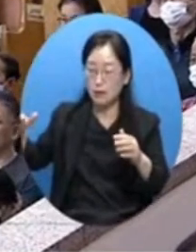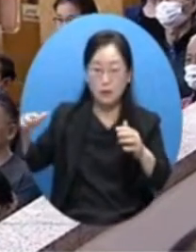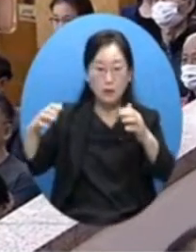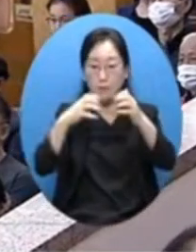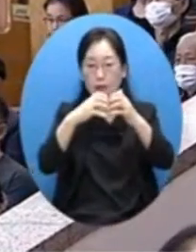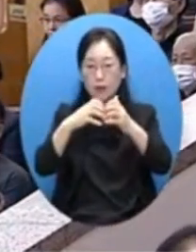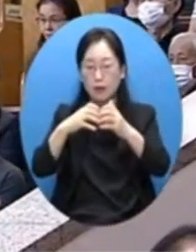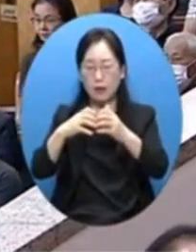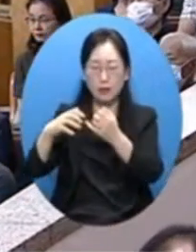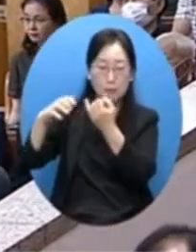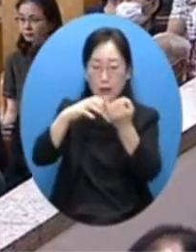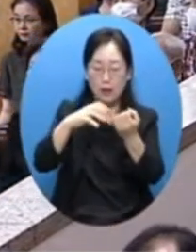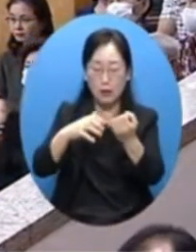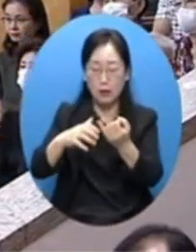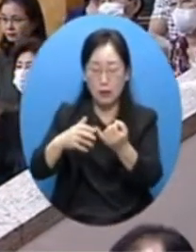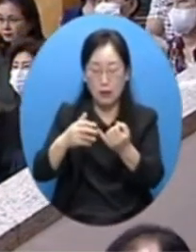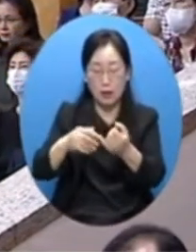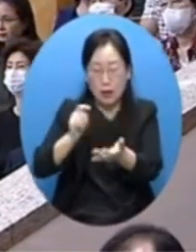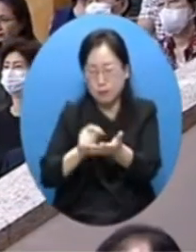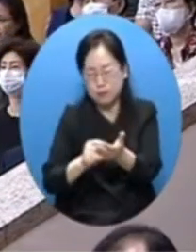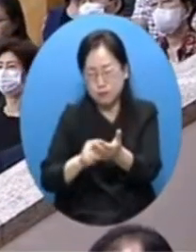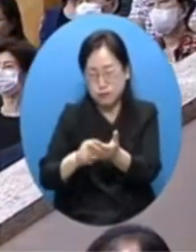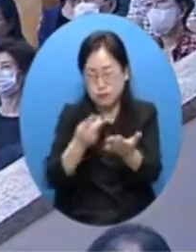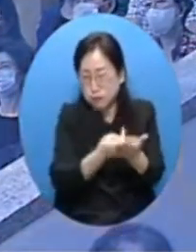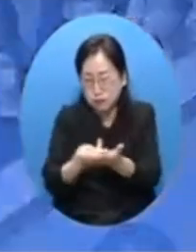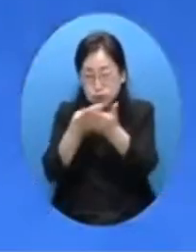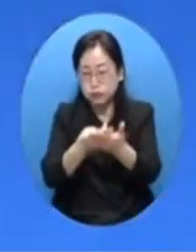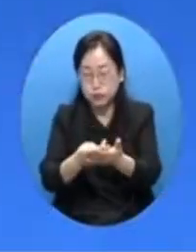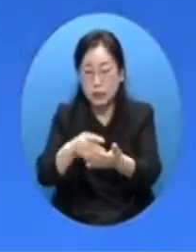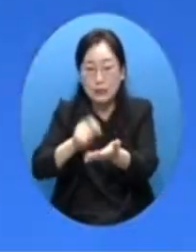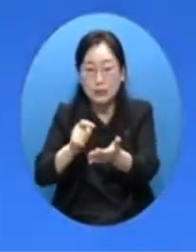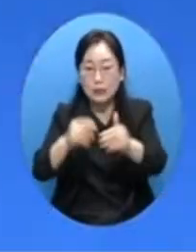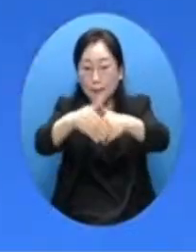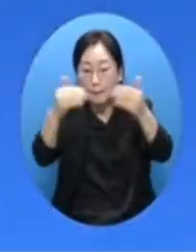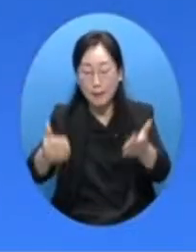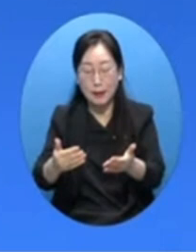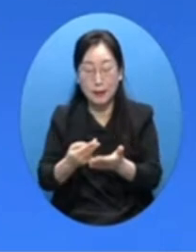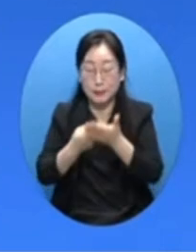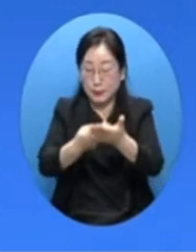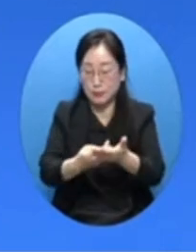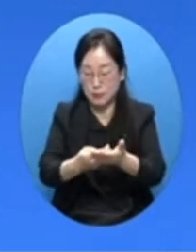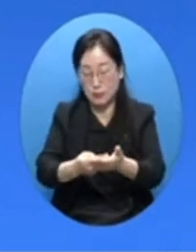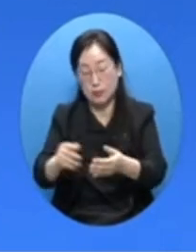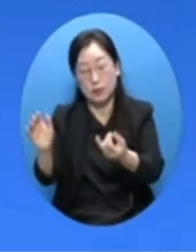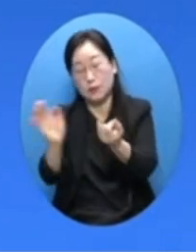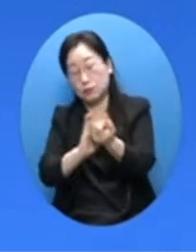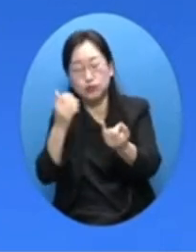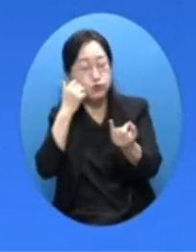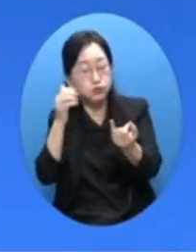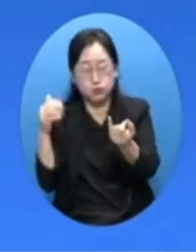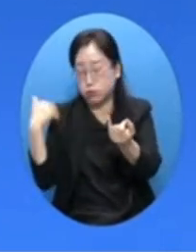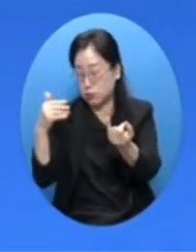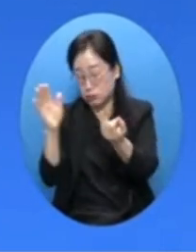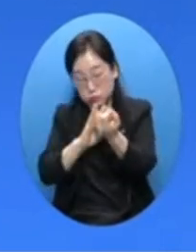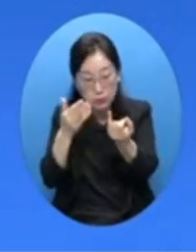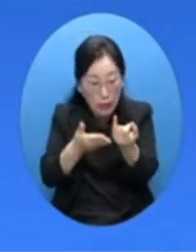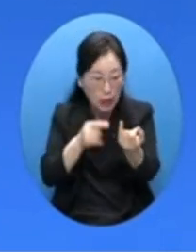교통사고로 피투성이가 된 아이가 실려 들어와서 응급실에서 그를 치료하라고 보는데